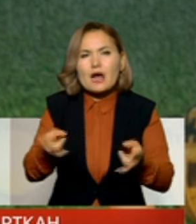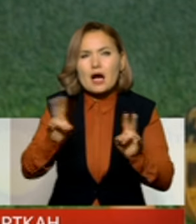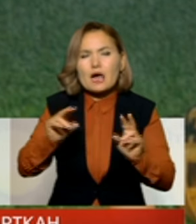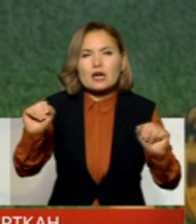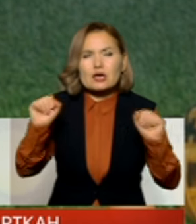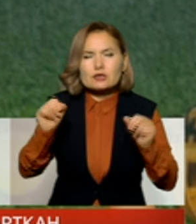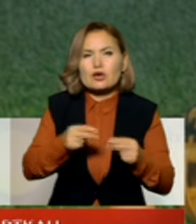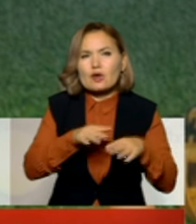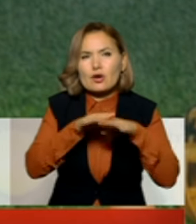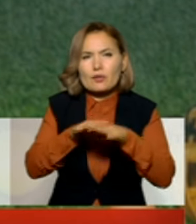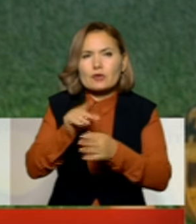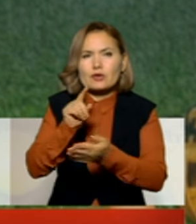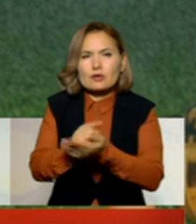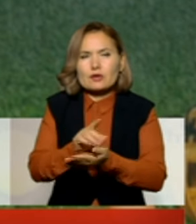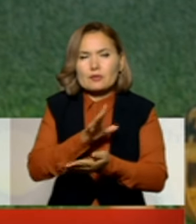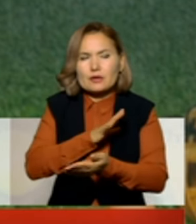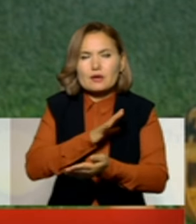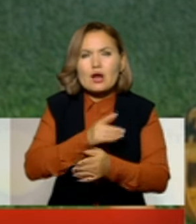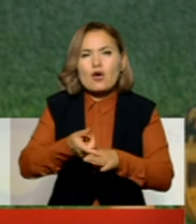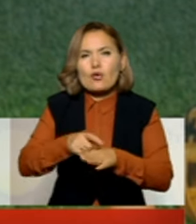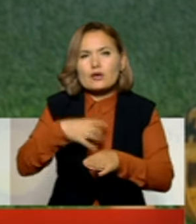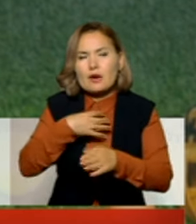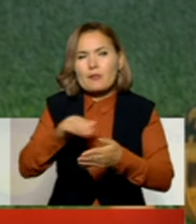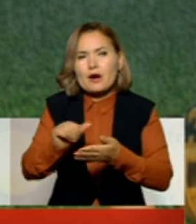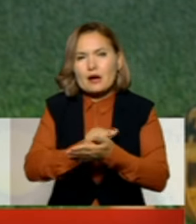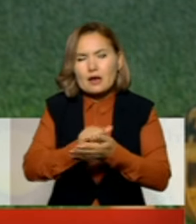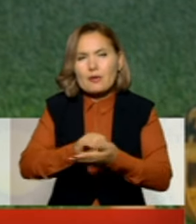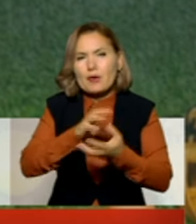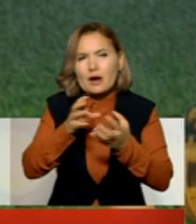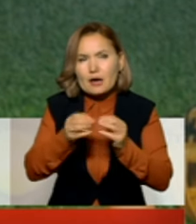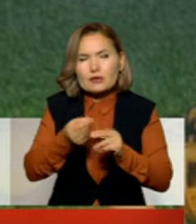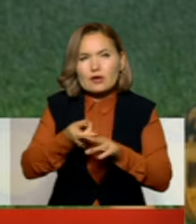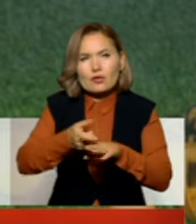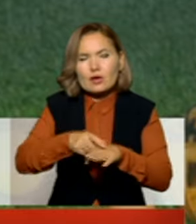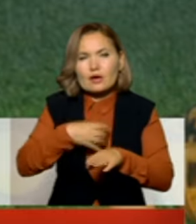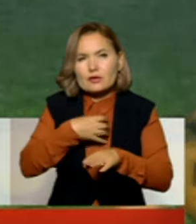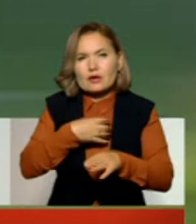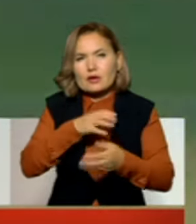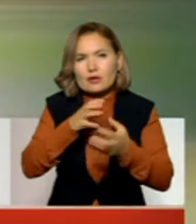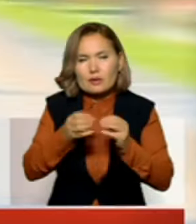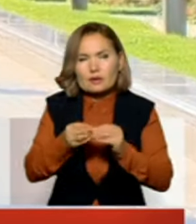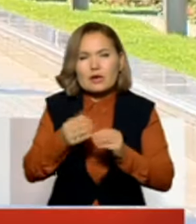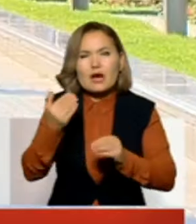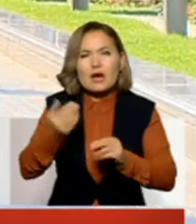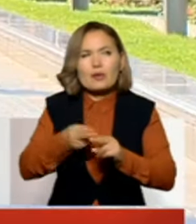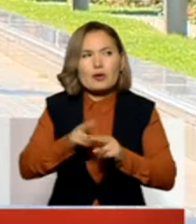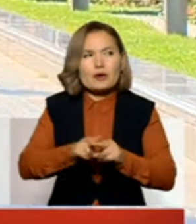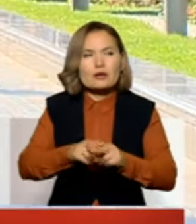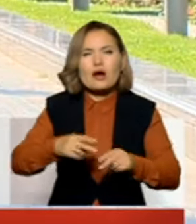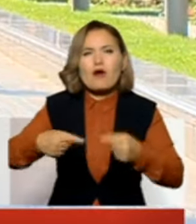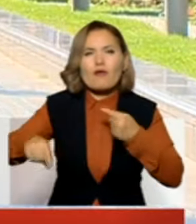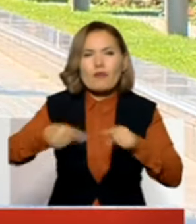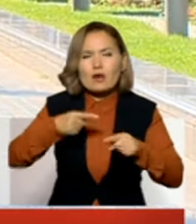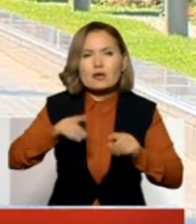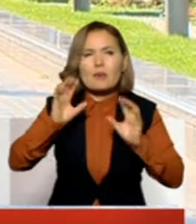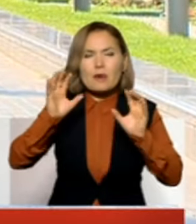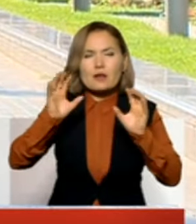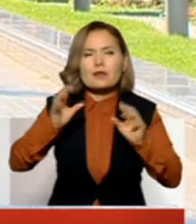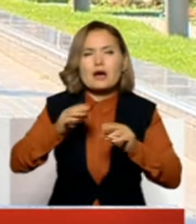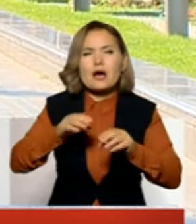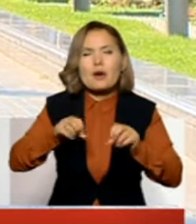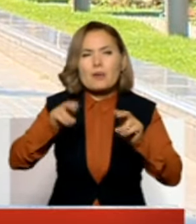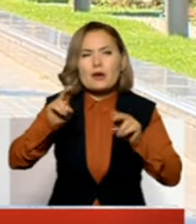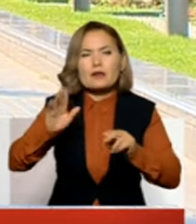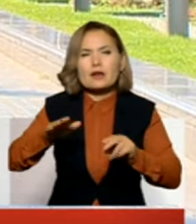түріне құйылуы да ғажап емес. Маңызды құжатта легионерлердің де мәселесі ұмыт қалмаған. Бұдан былай футбол, волейбол, баскетбол